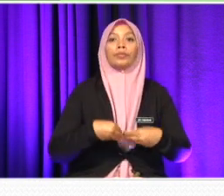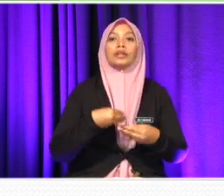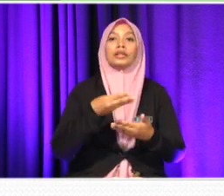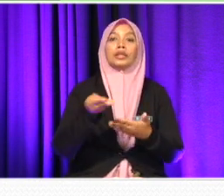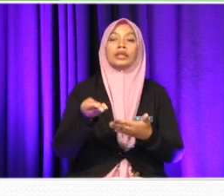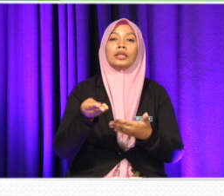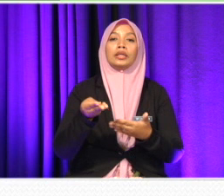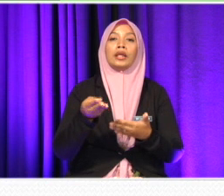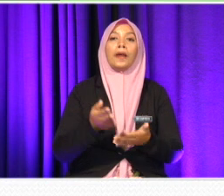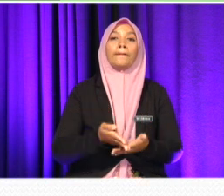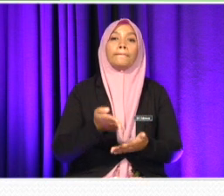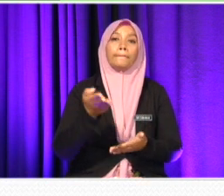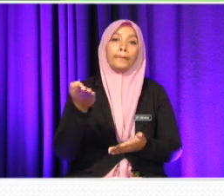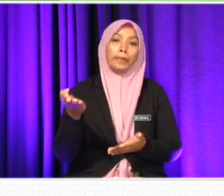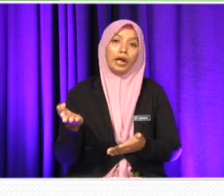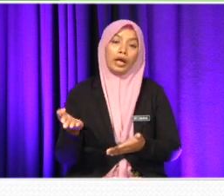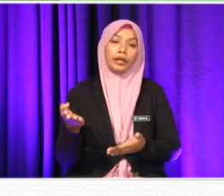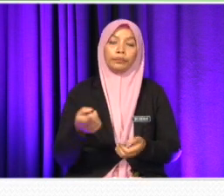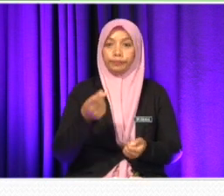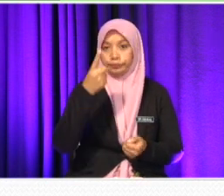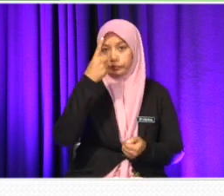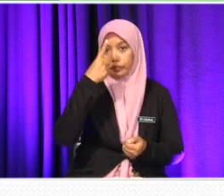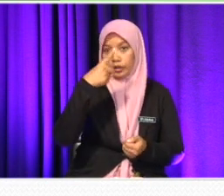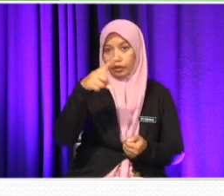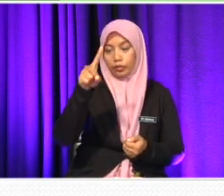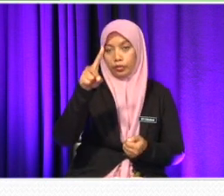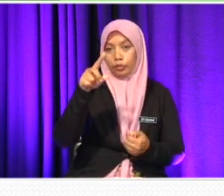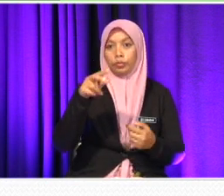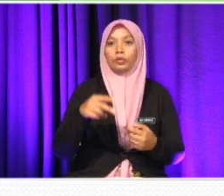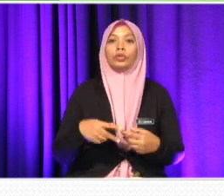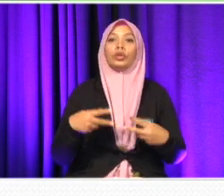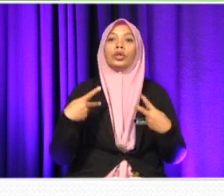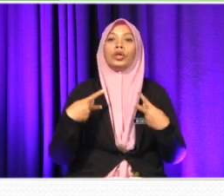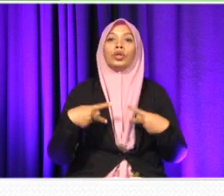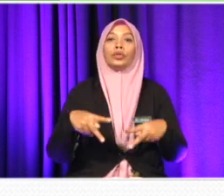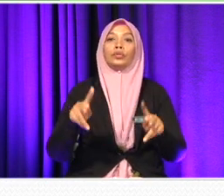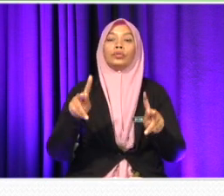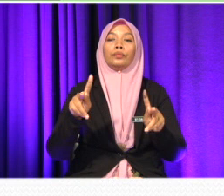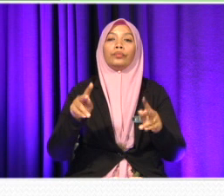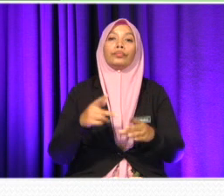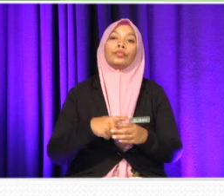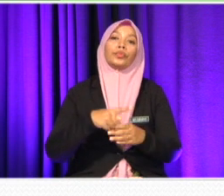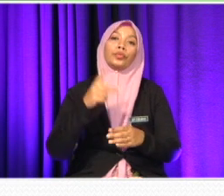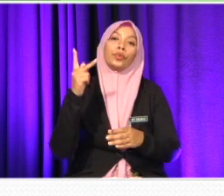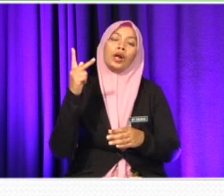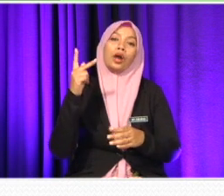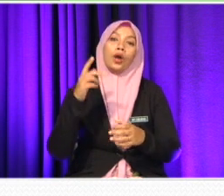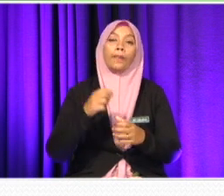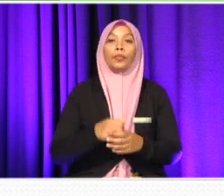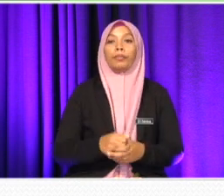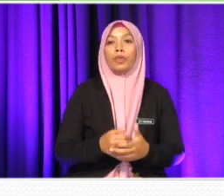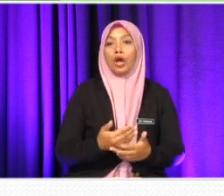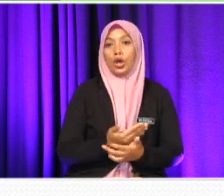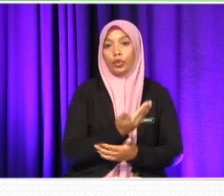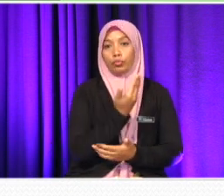mesin dan genre untuk melakukan pengeluaran produk baru jadi inilah pentingnya kaitan yang perlu kemudian